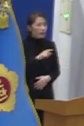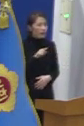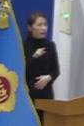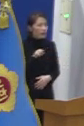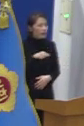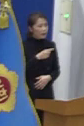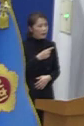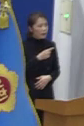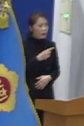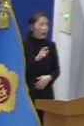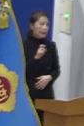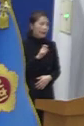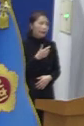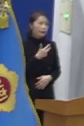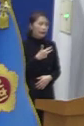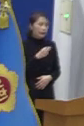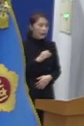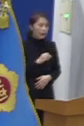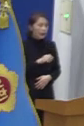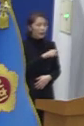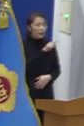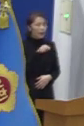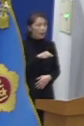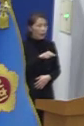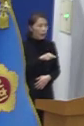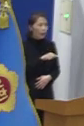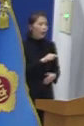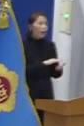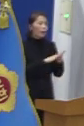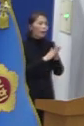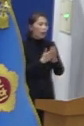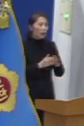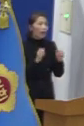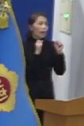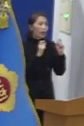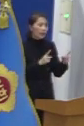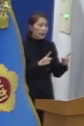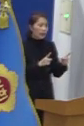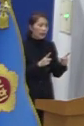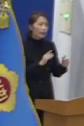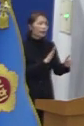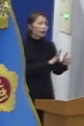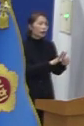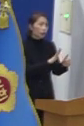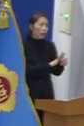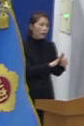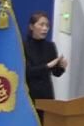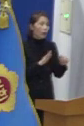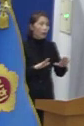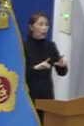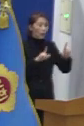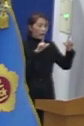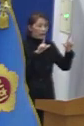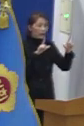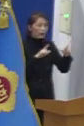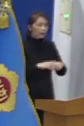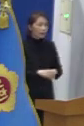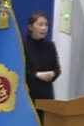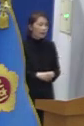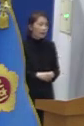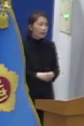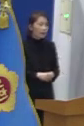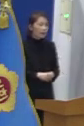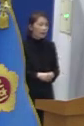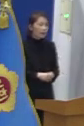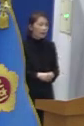청년이 대비율을 통해 도전과 변화의 기회를 가졌습니다. 올해에는 청년사들